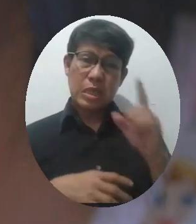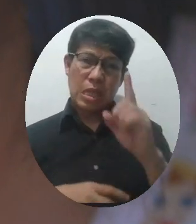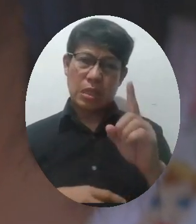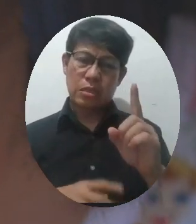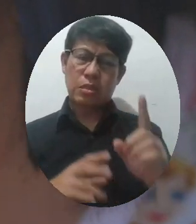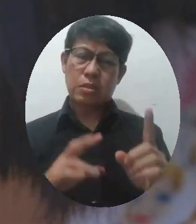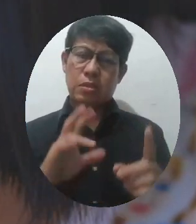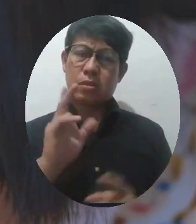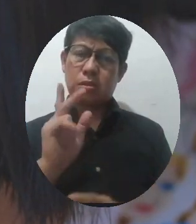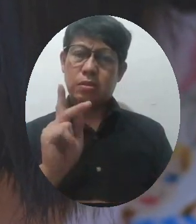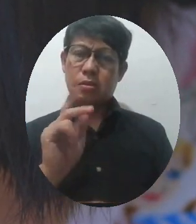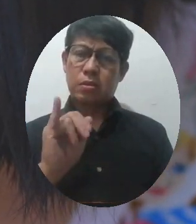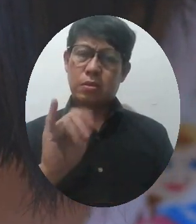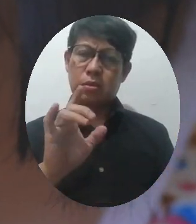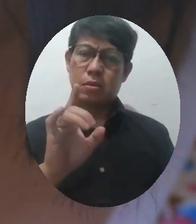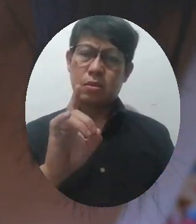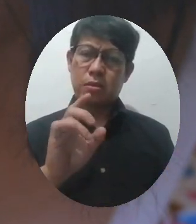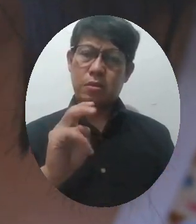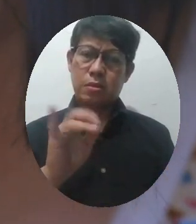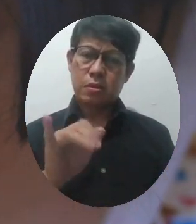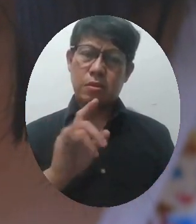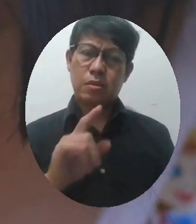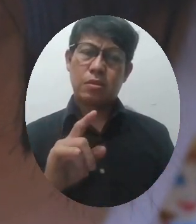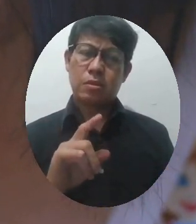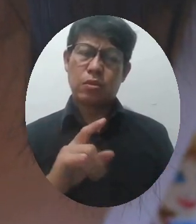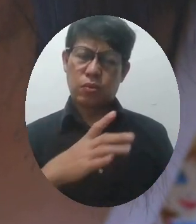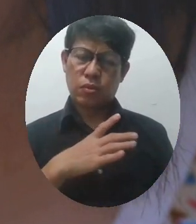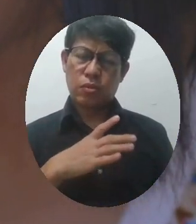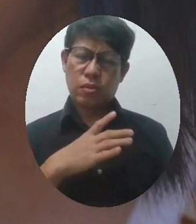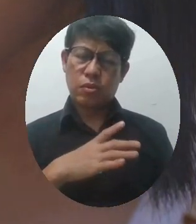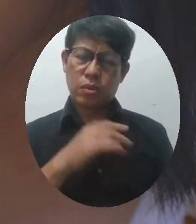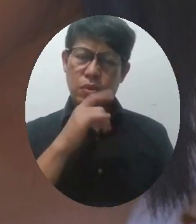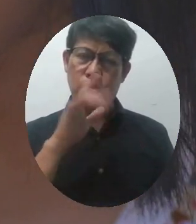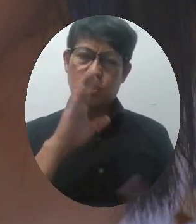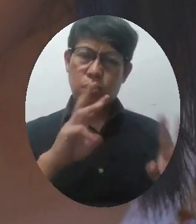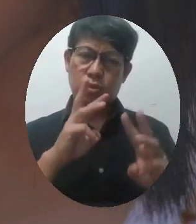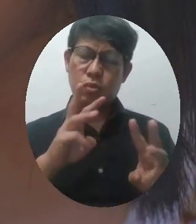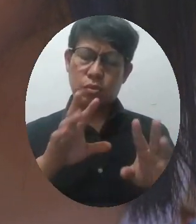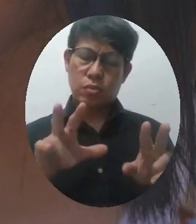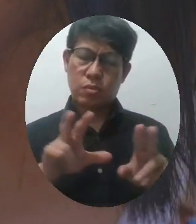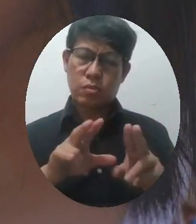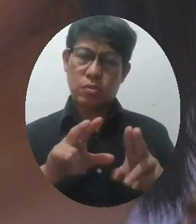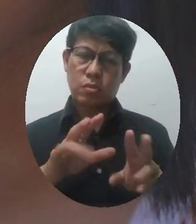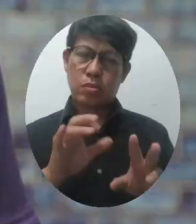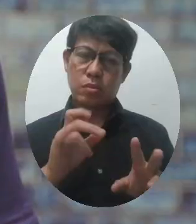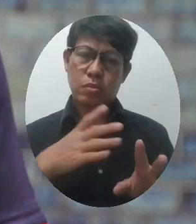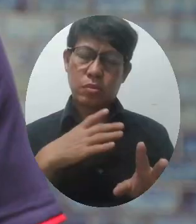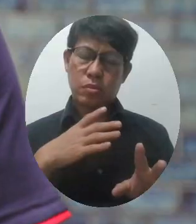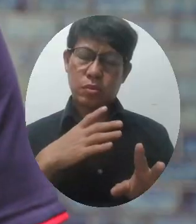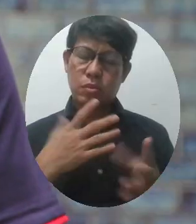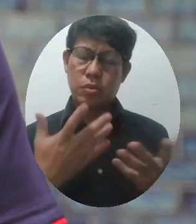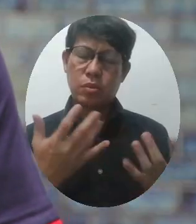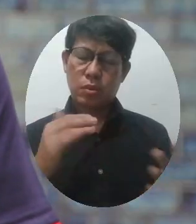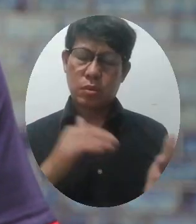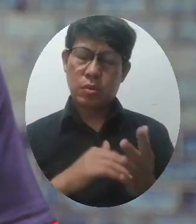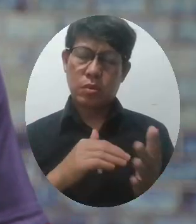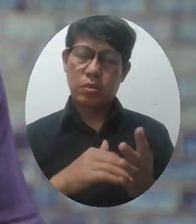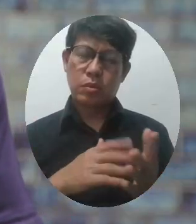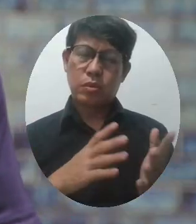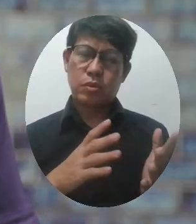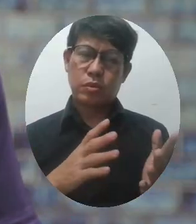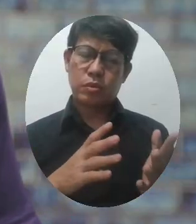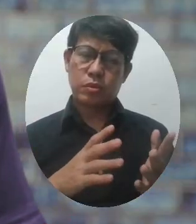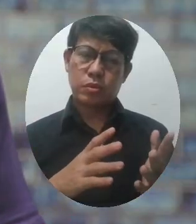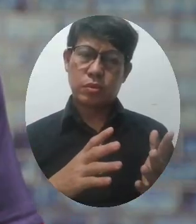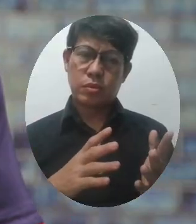100% pa naman, mabubuhay siya. Sabi niya sa akin ganun. Ang mabigat na problema ni Natalie ay